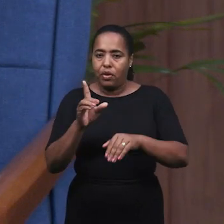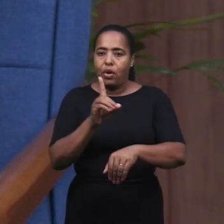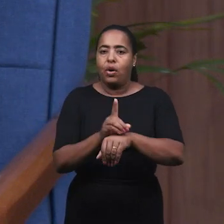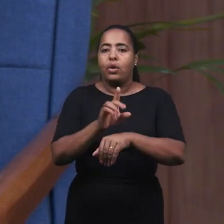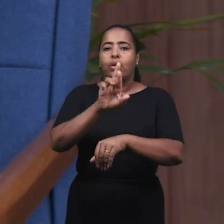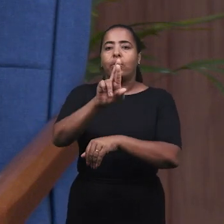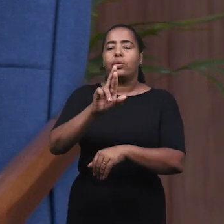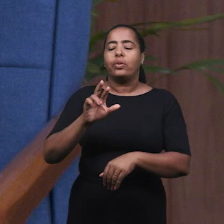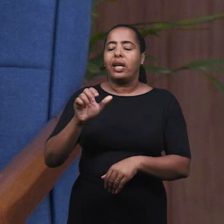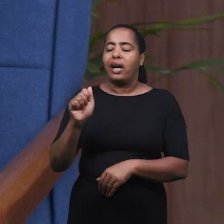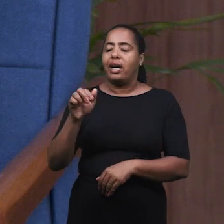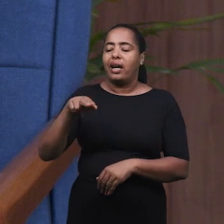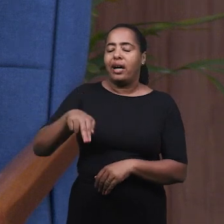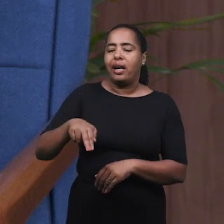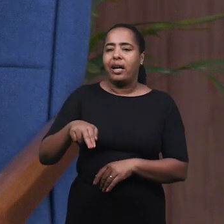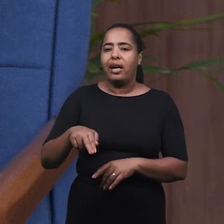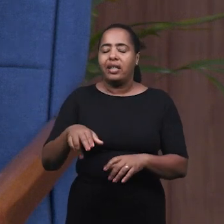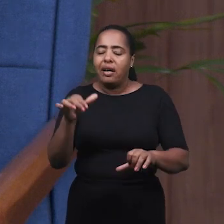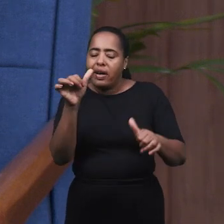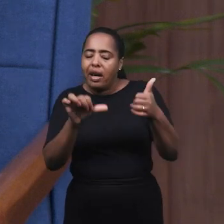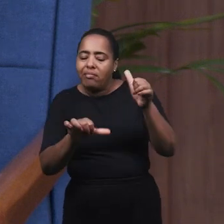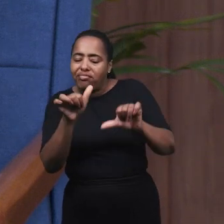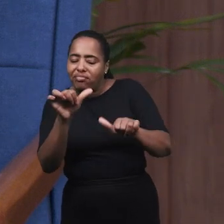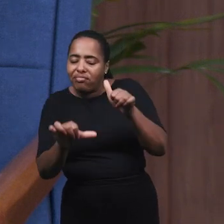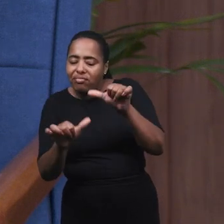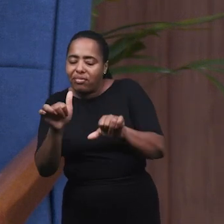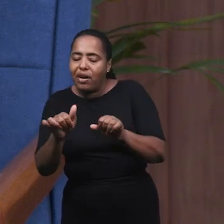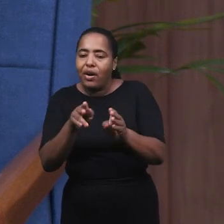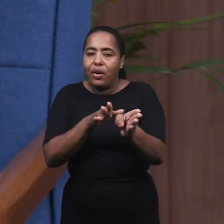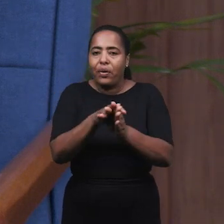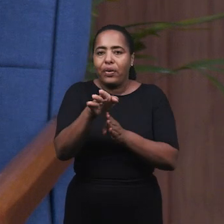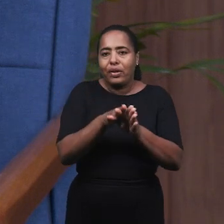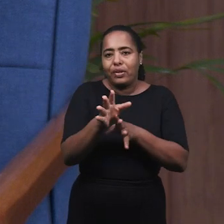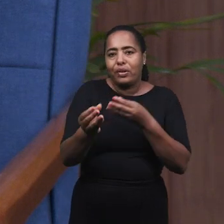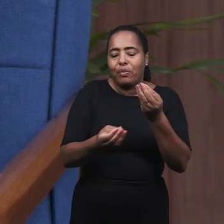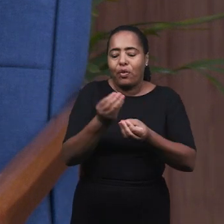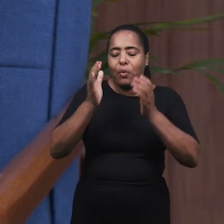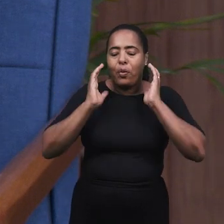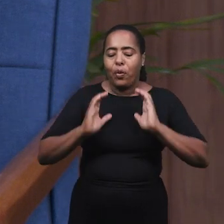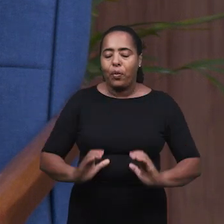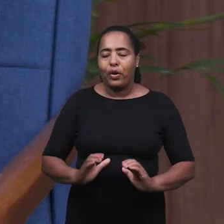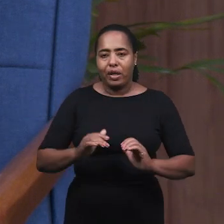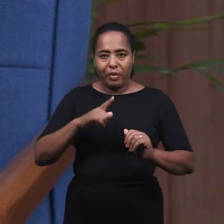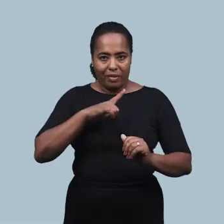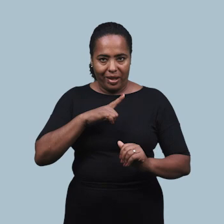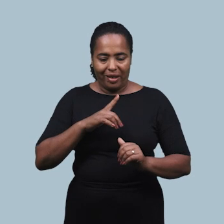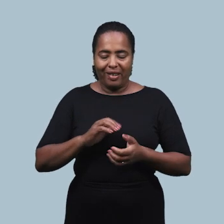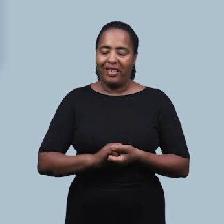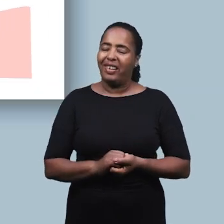de cette situation en disant comment traiter avec cela.